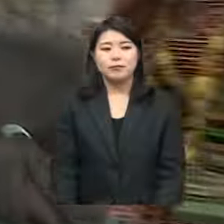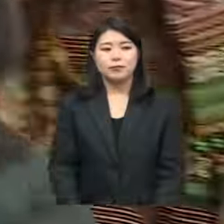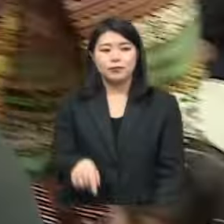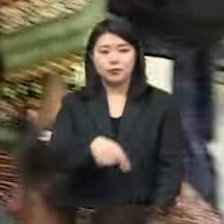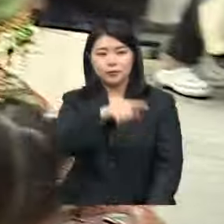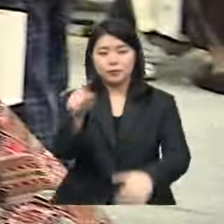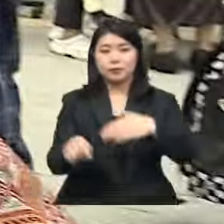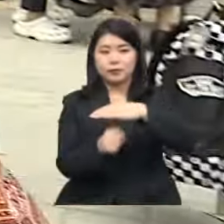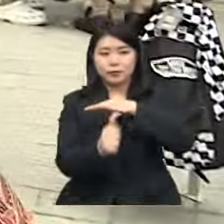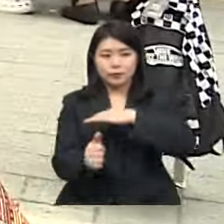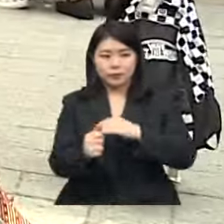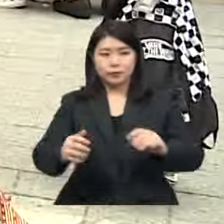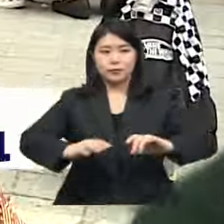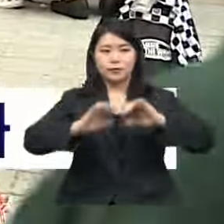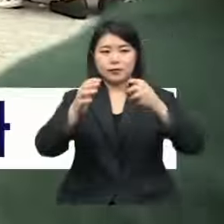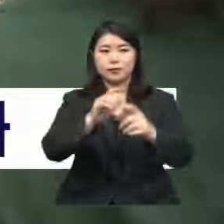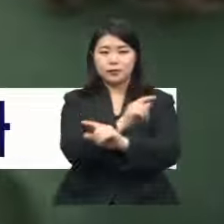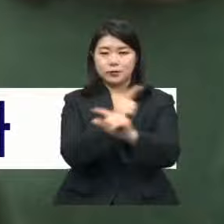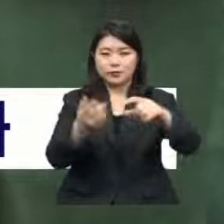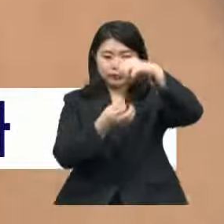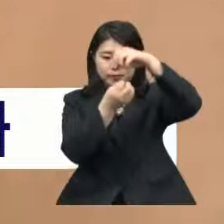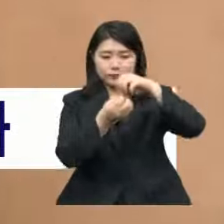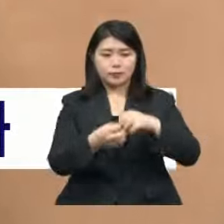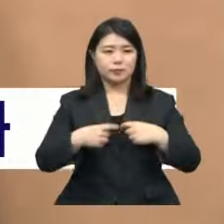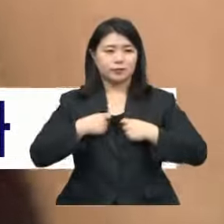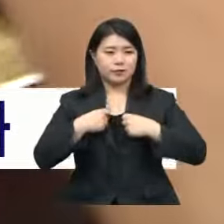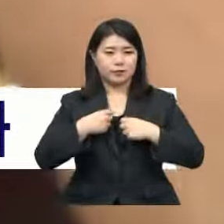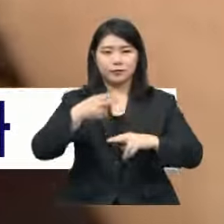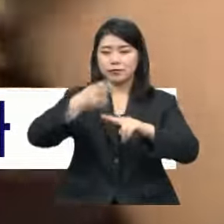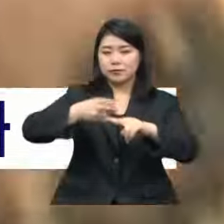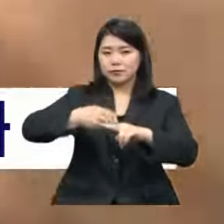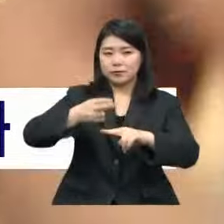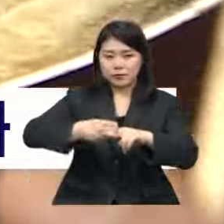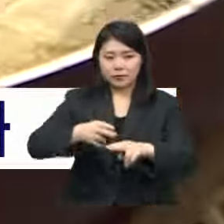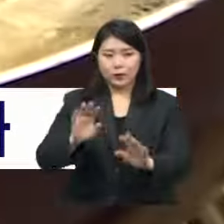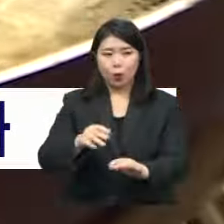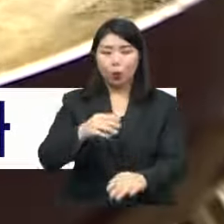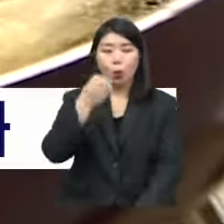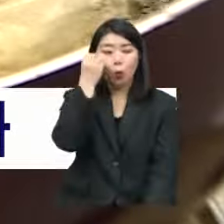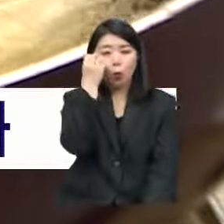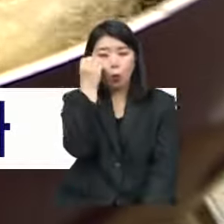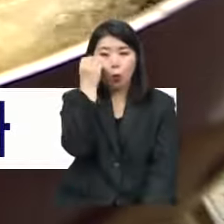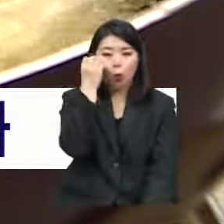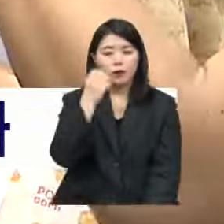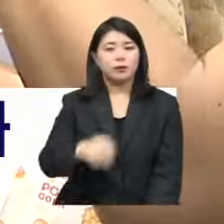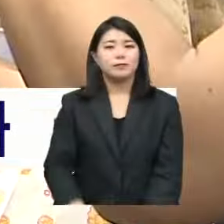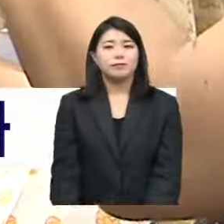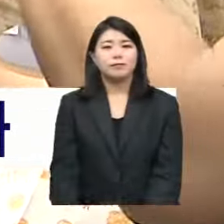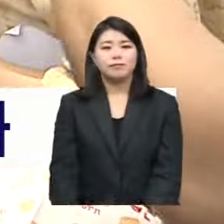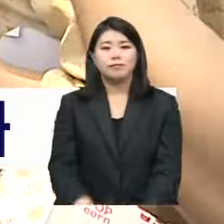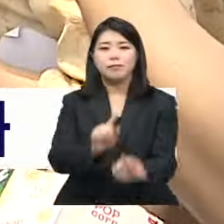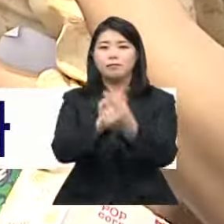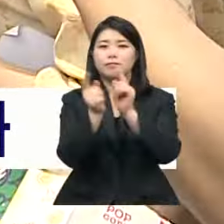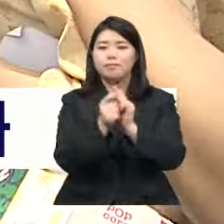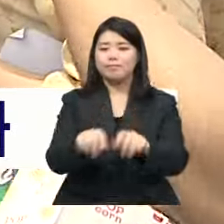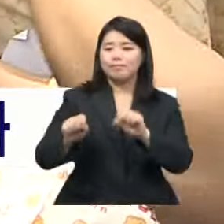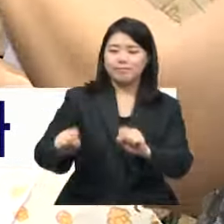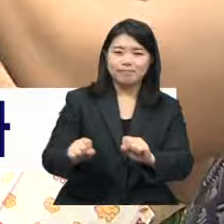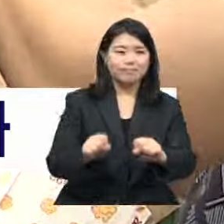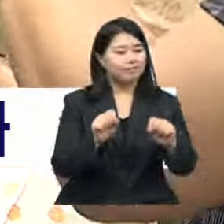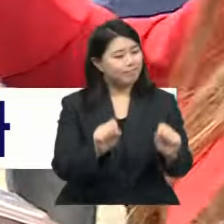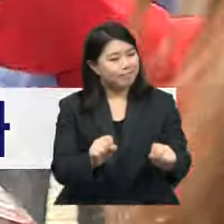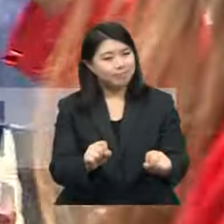사회를 상징하듯 세계 각국의 전통 복장과 음식은 호기심을 자극하고 있습니다. 서로 인사도